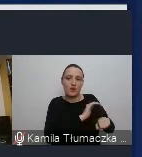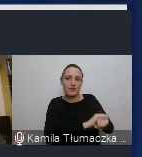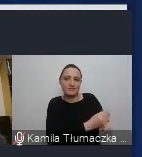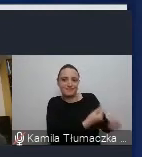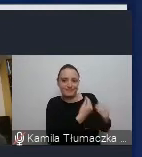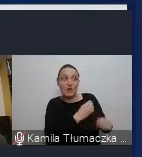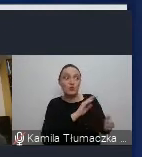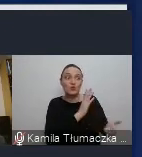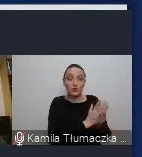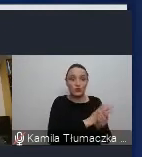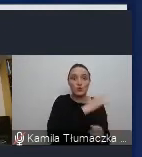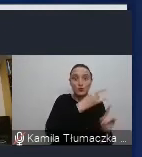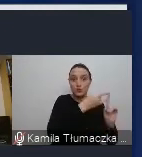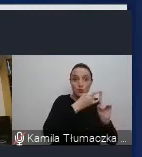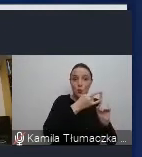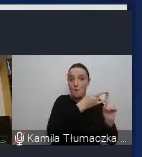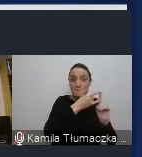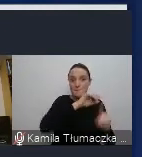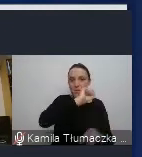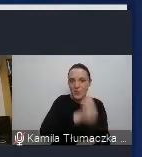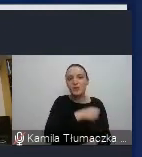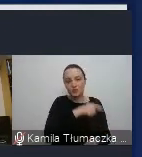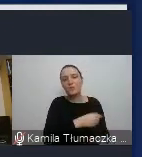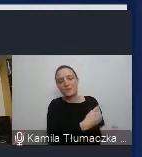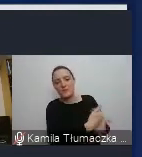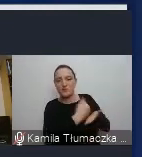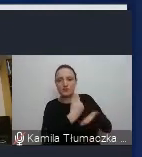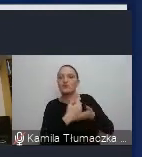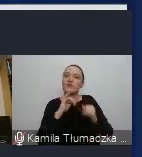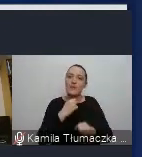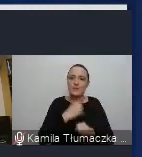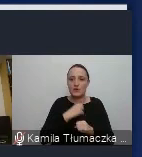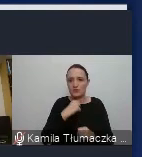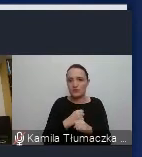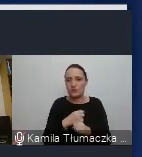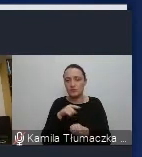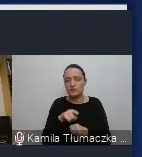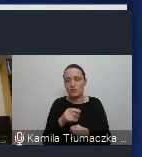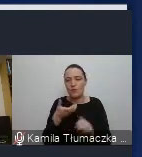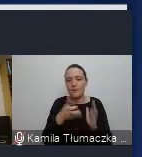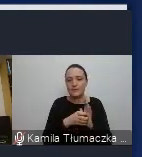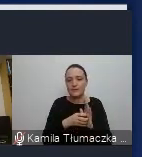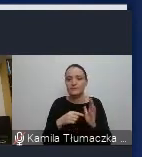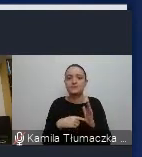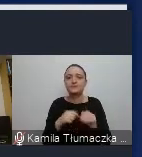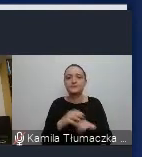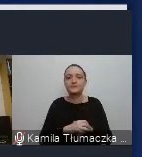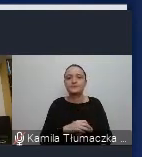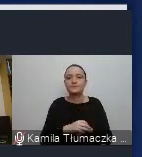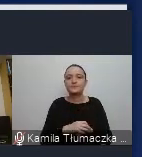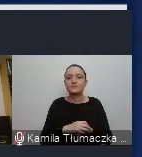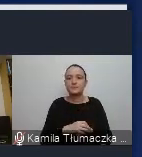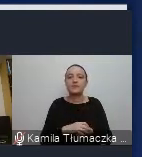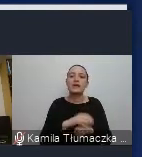były biegłe w Zoomie i udzielały mi pierwszych takich wskazówek, jak pracować na tej aplikacji, na tym programie.